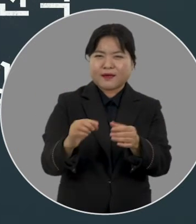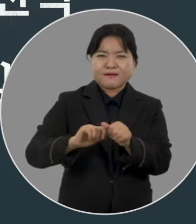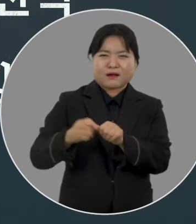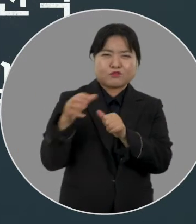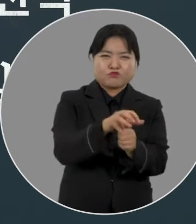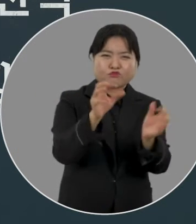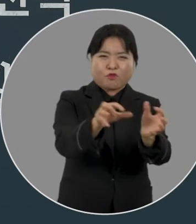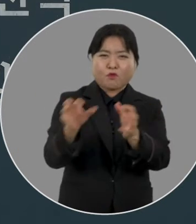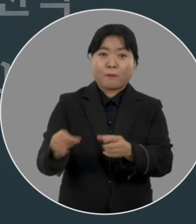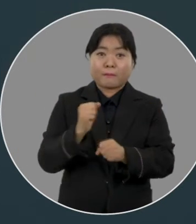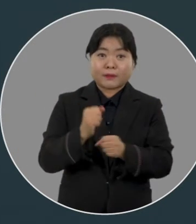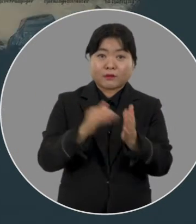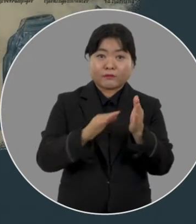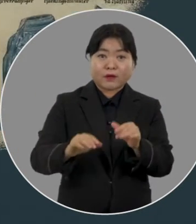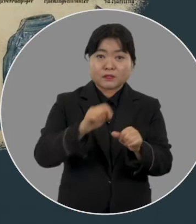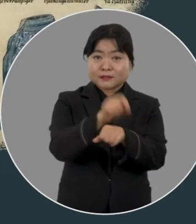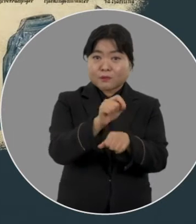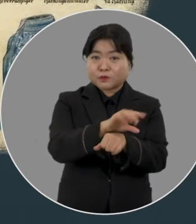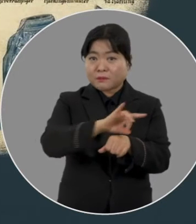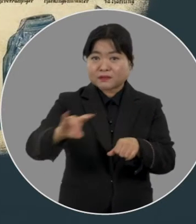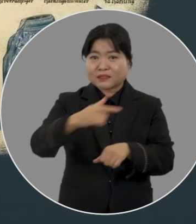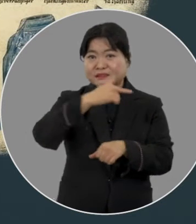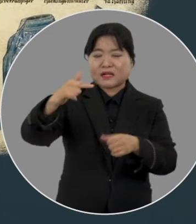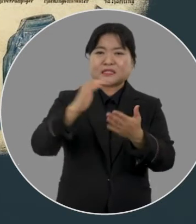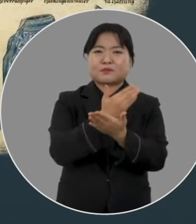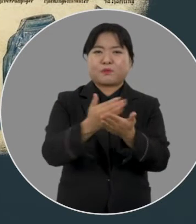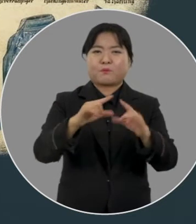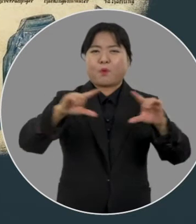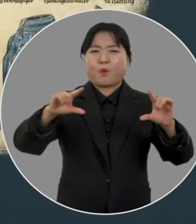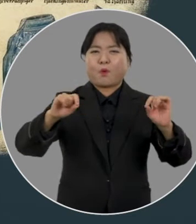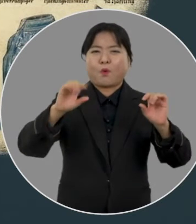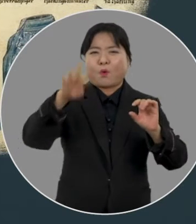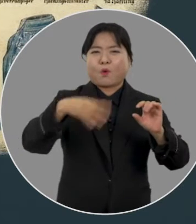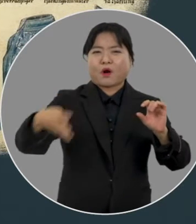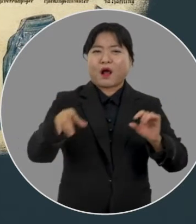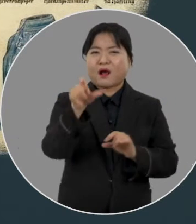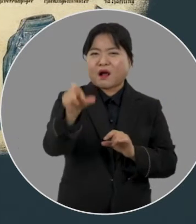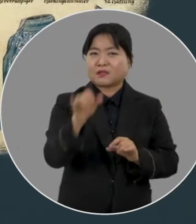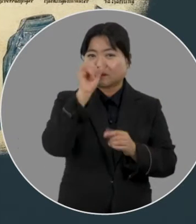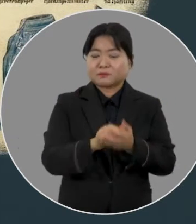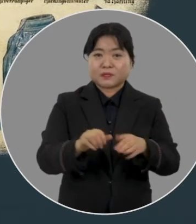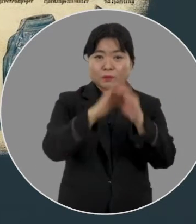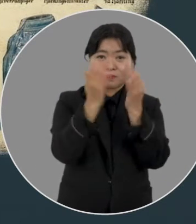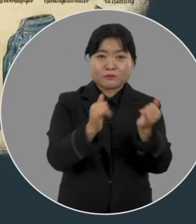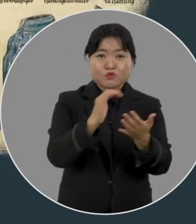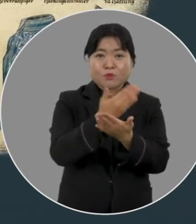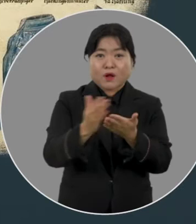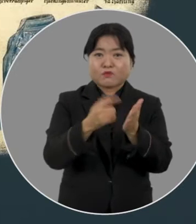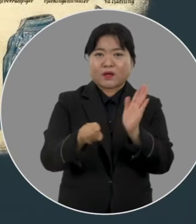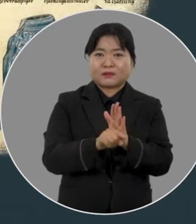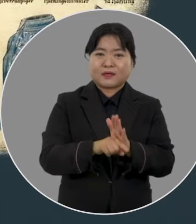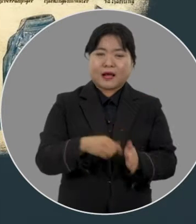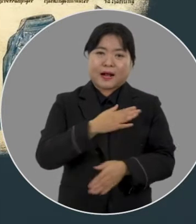강제 수용소 사무실마다 거대한 식별표가 있었습니다. 이 모든 사람들을 구별하는